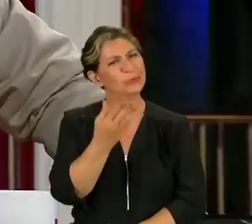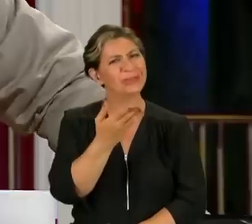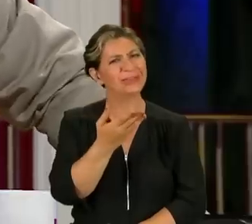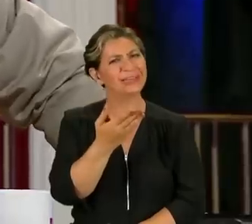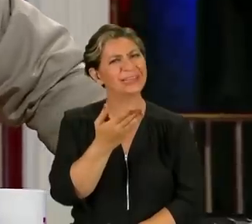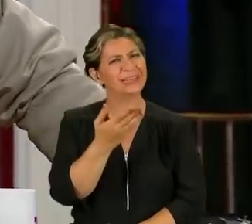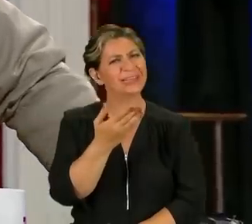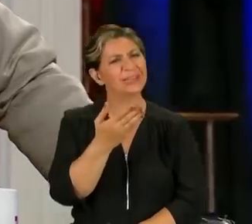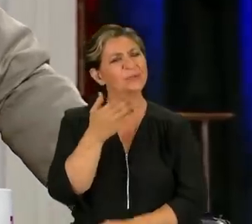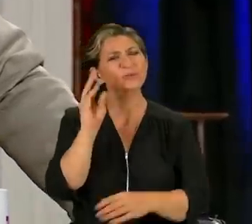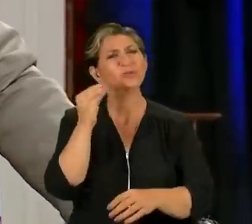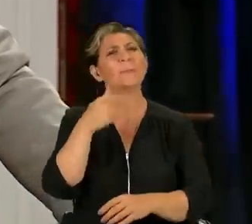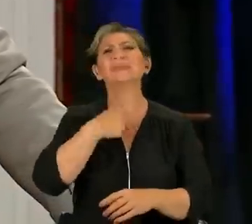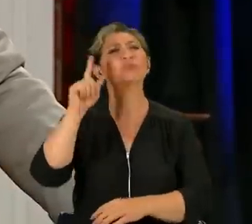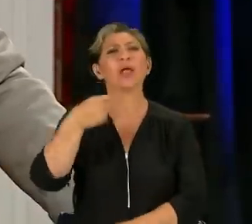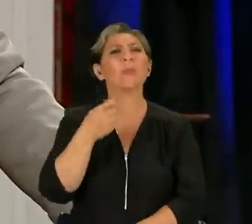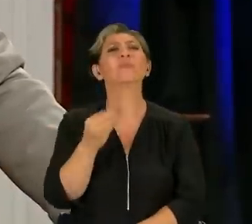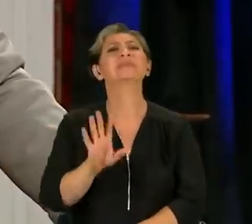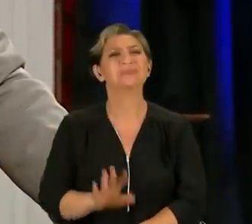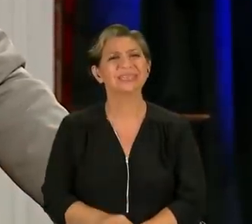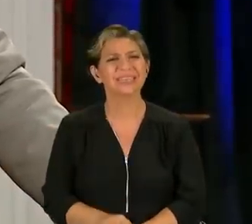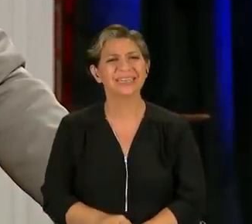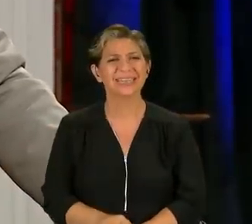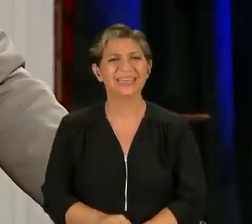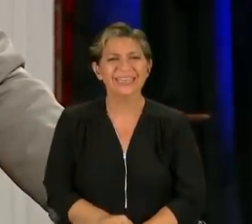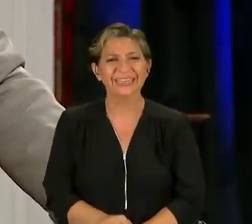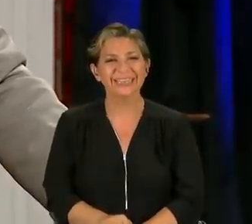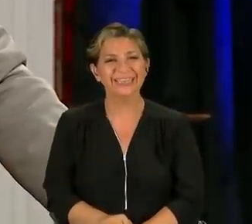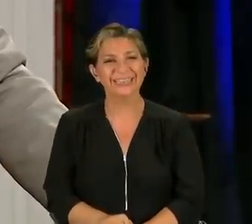Aslında çocuklar biz bulsak olmaz mı?